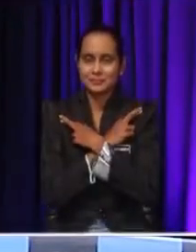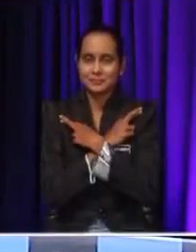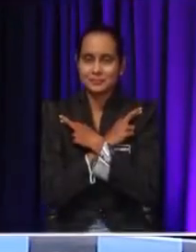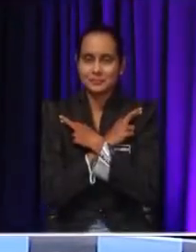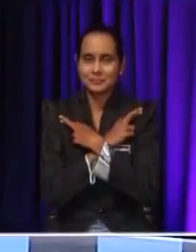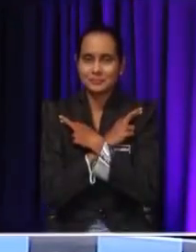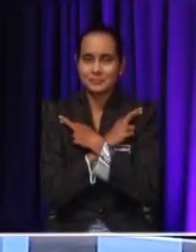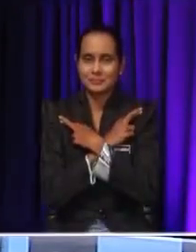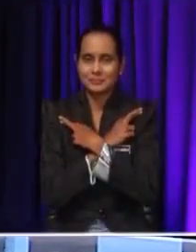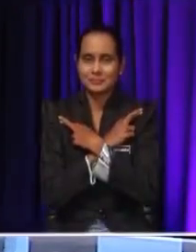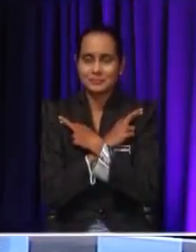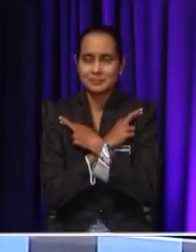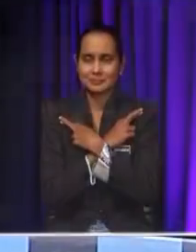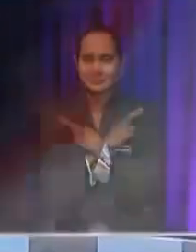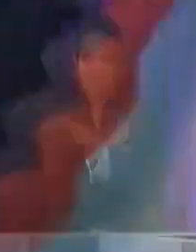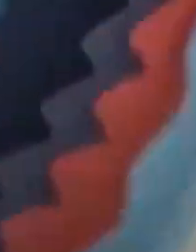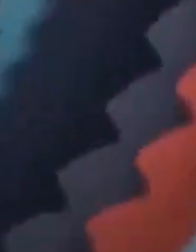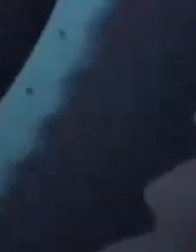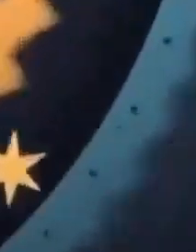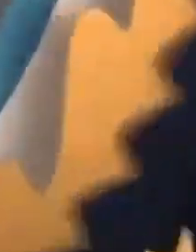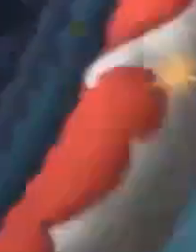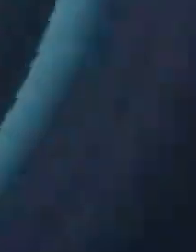Atas Oh sering nyanyi